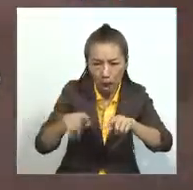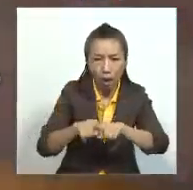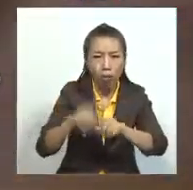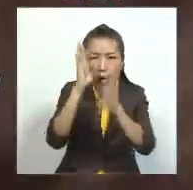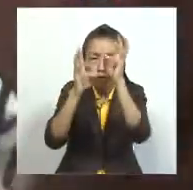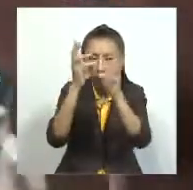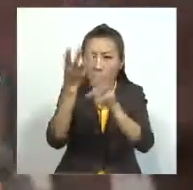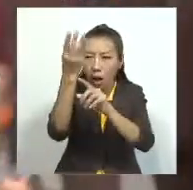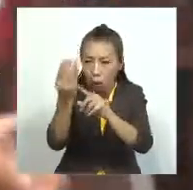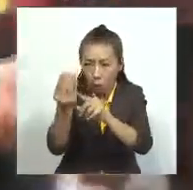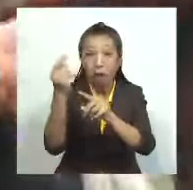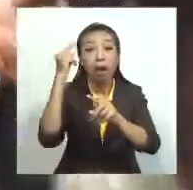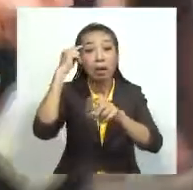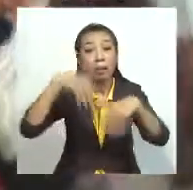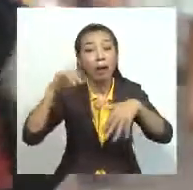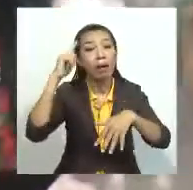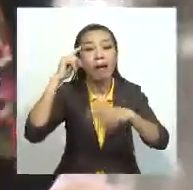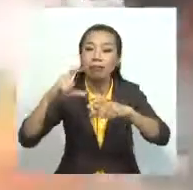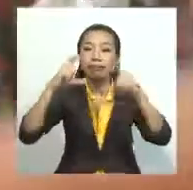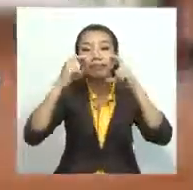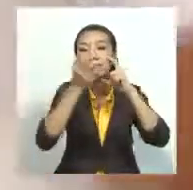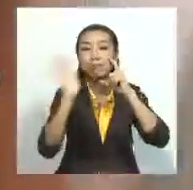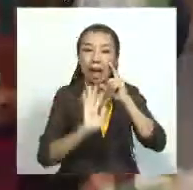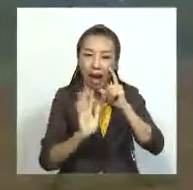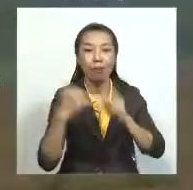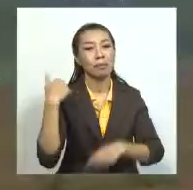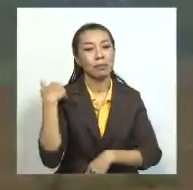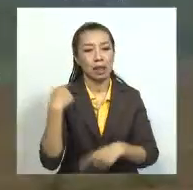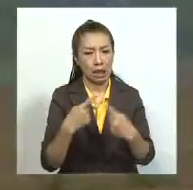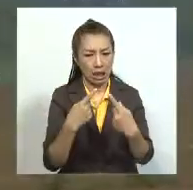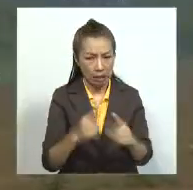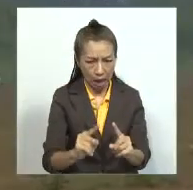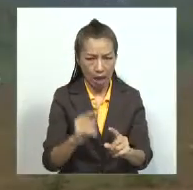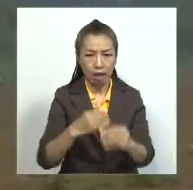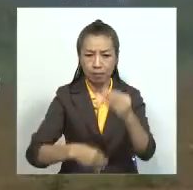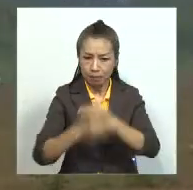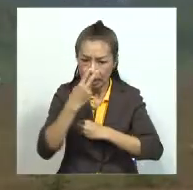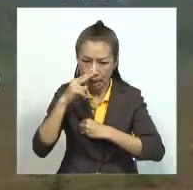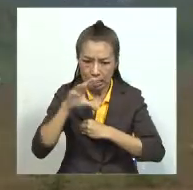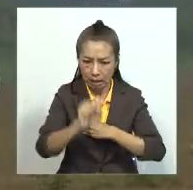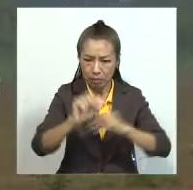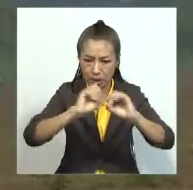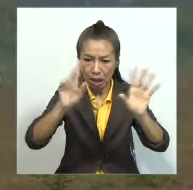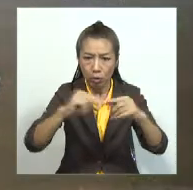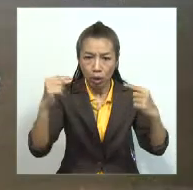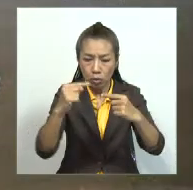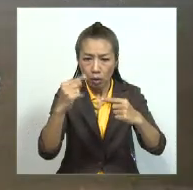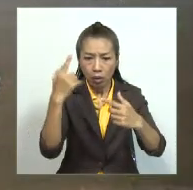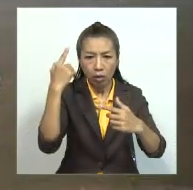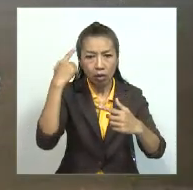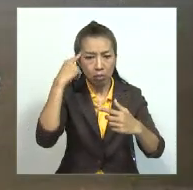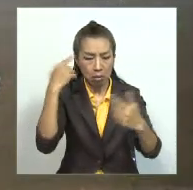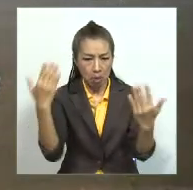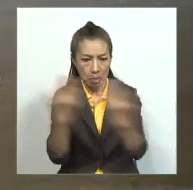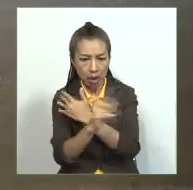ดลงก็เลยทำให้หลายคนนั้นอาจจะละเลยที่จะสวมใส่หน้ากากอนามัยค่ะแต่อีกหนึ่งสิ่งที่สามารถเห็นได้ชัดว่ามีการเปลี่ยนแปลงอย่างชัดเจ